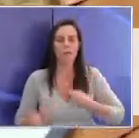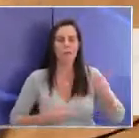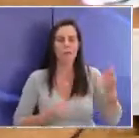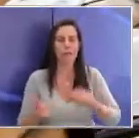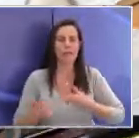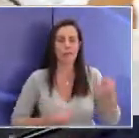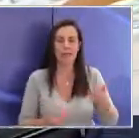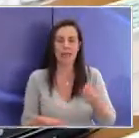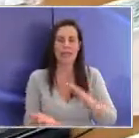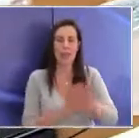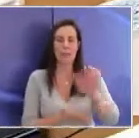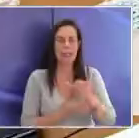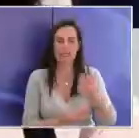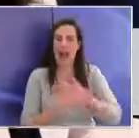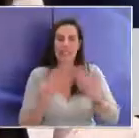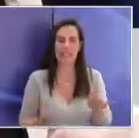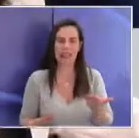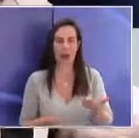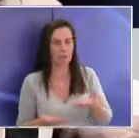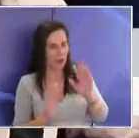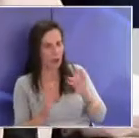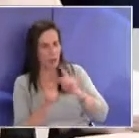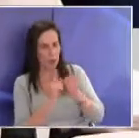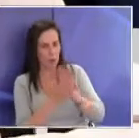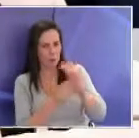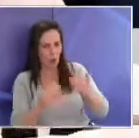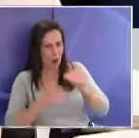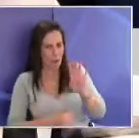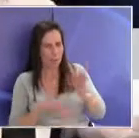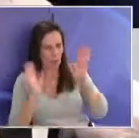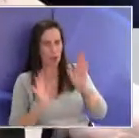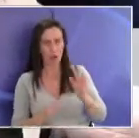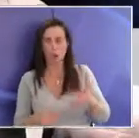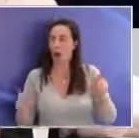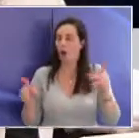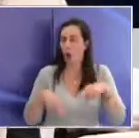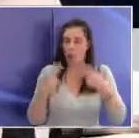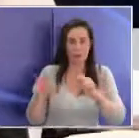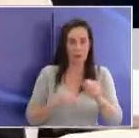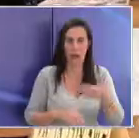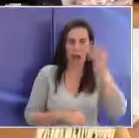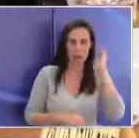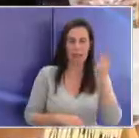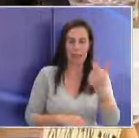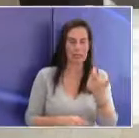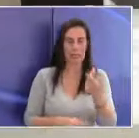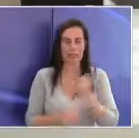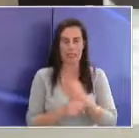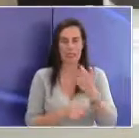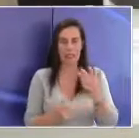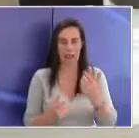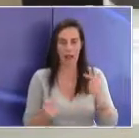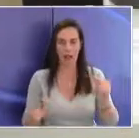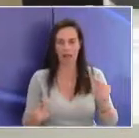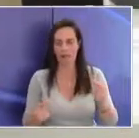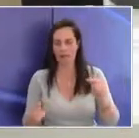אתה לת... יודע, אבל זה במקום בנובמבר, אנחנו, זה יהיה באפריל, זה כבר חוזרים, לא איזה דרמה, חוזרים נכון. באותה אירוע, לפיד יעשה קצת מחלוקת